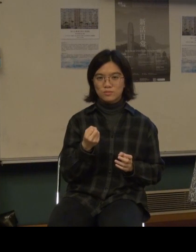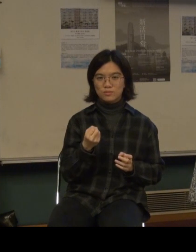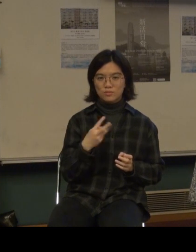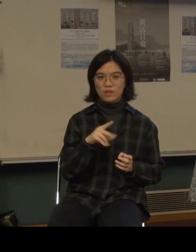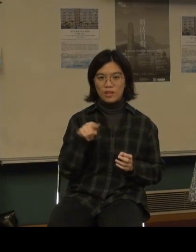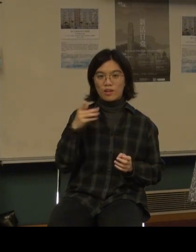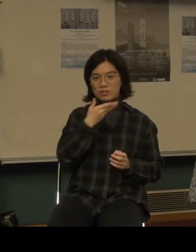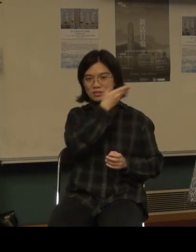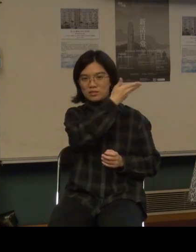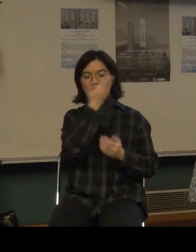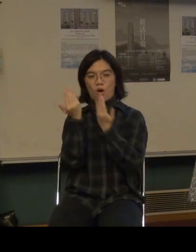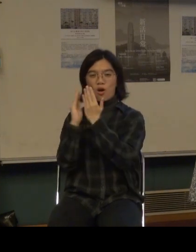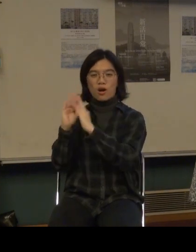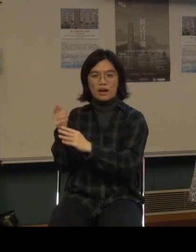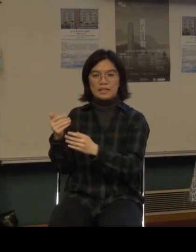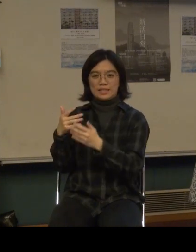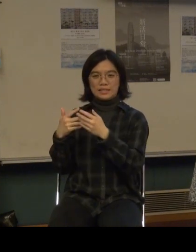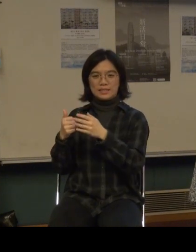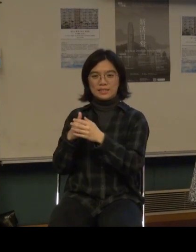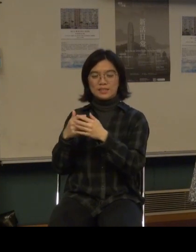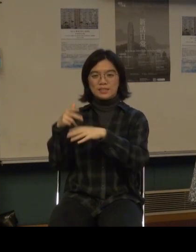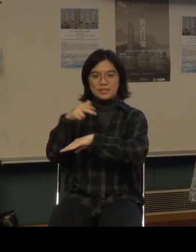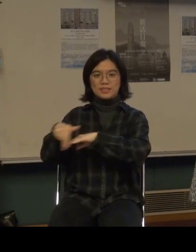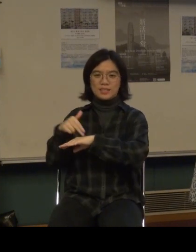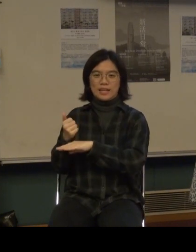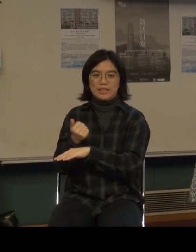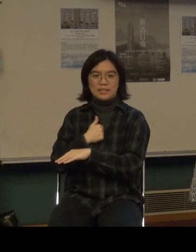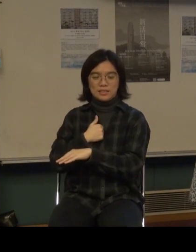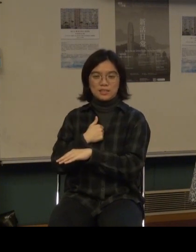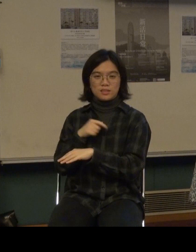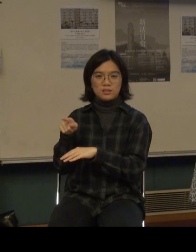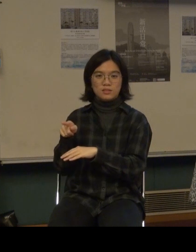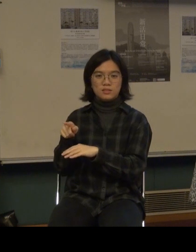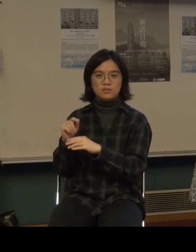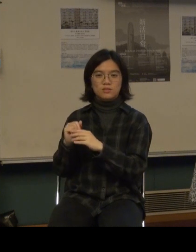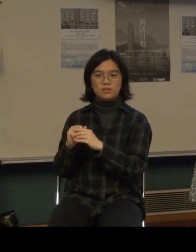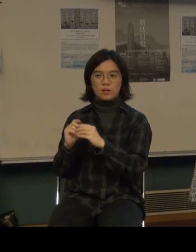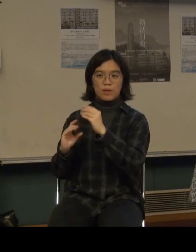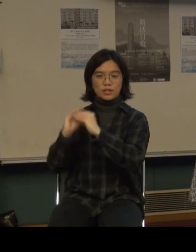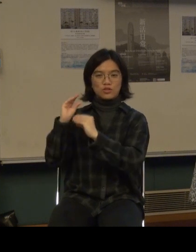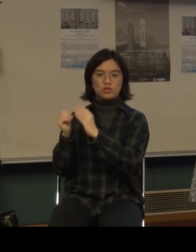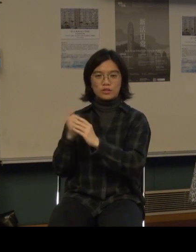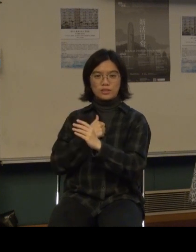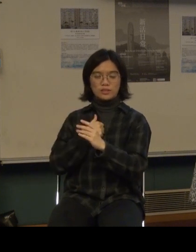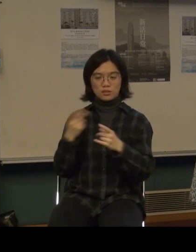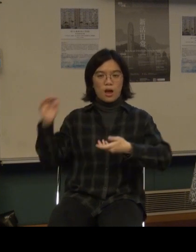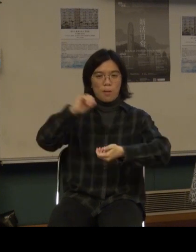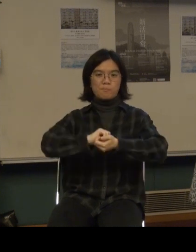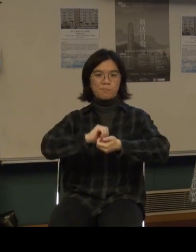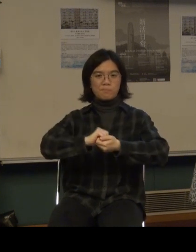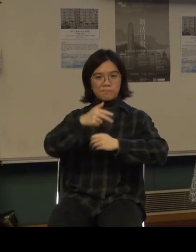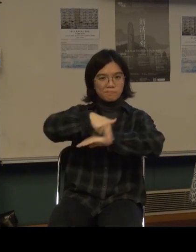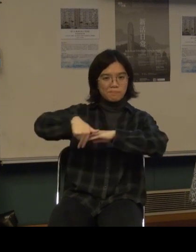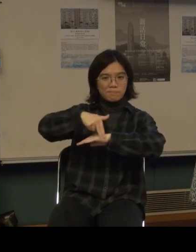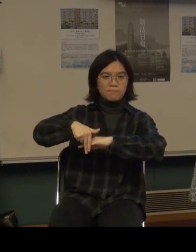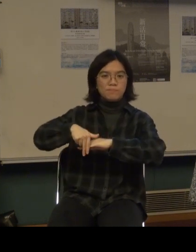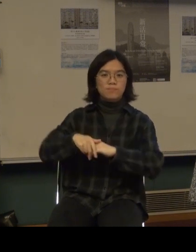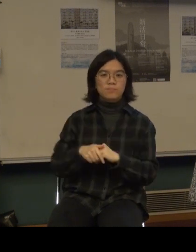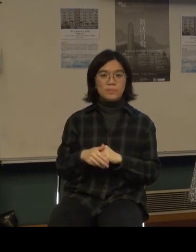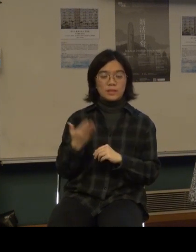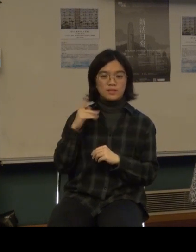呢間學校咧嗰、那個咧公和洋行嘅建築師咧 Connell 咧共同去做嘅。當時 Connell 咧係